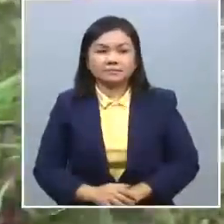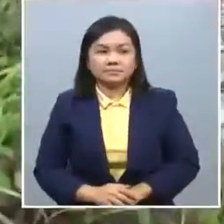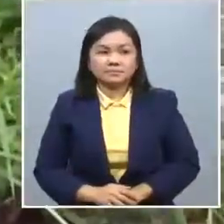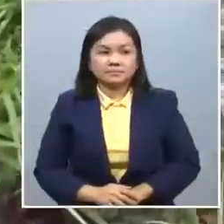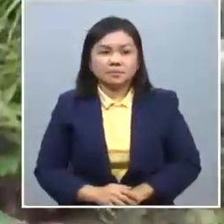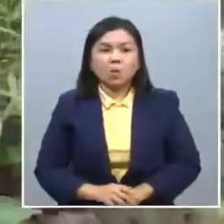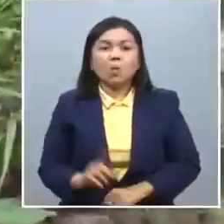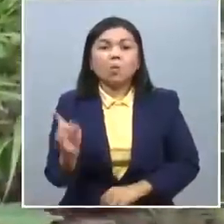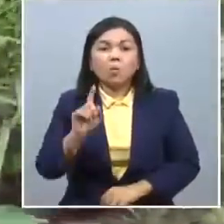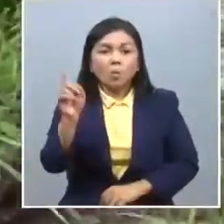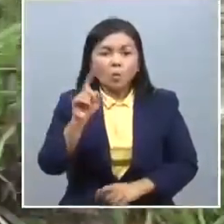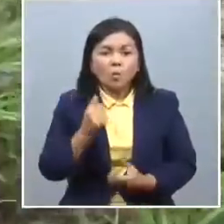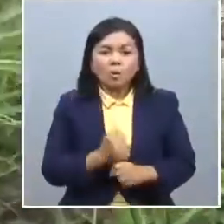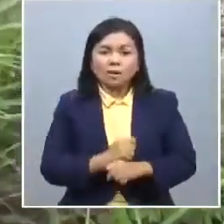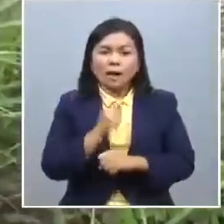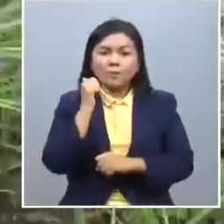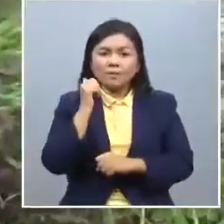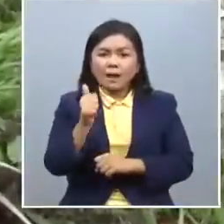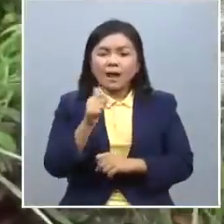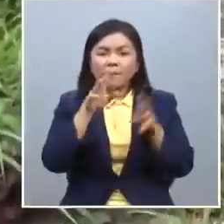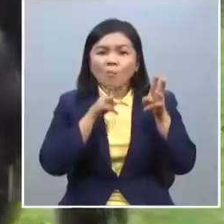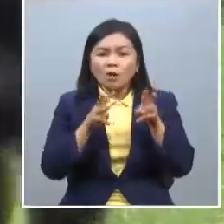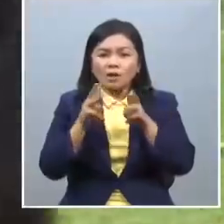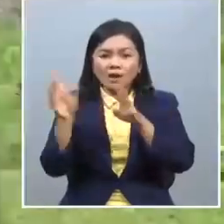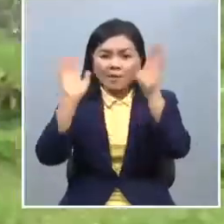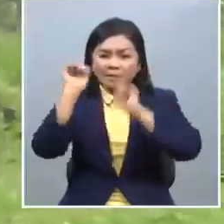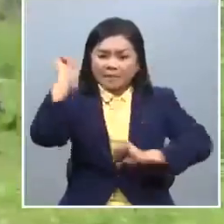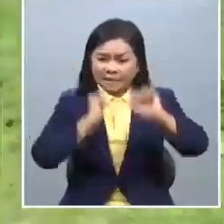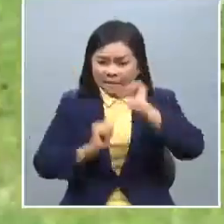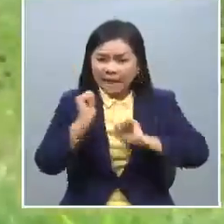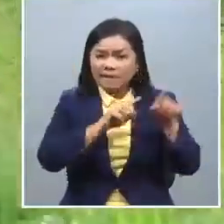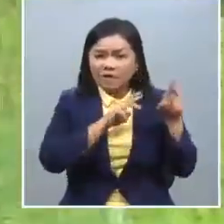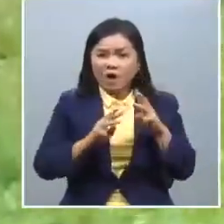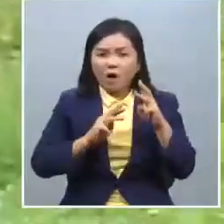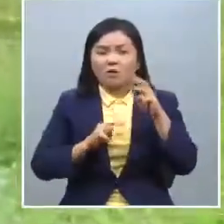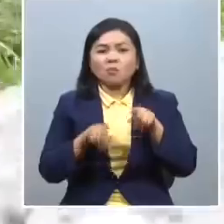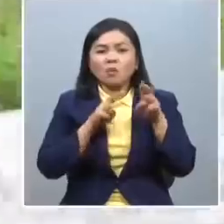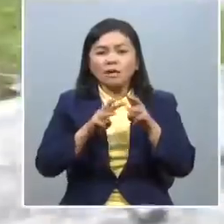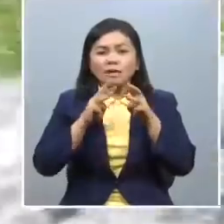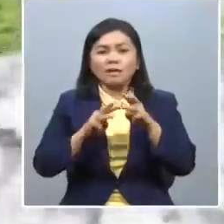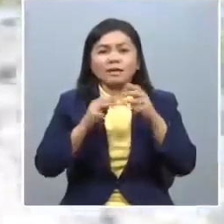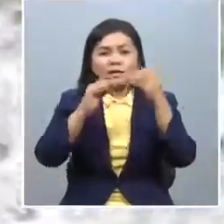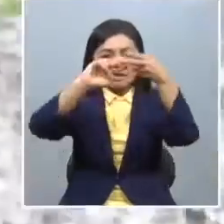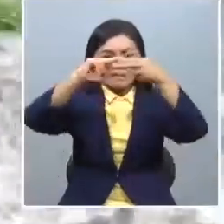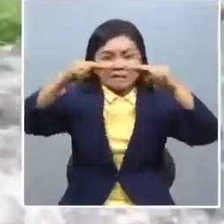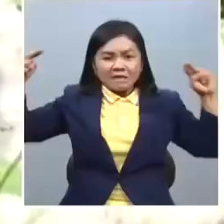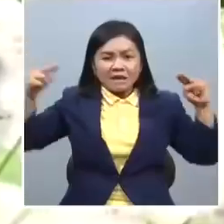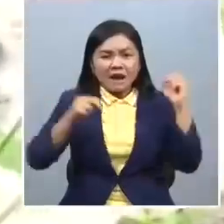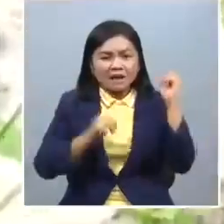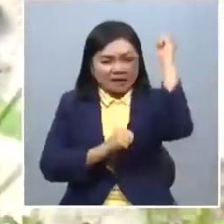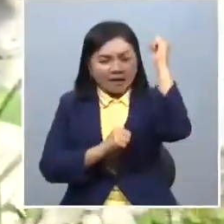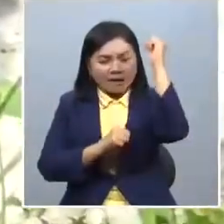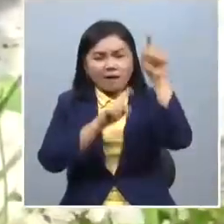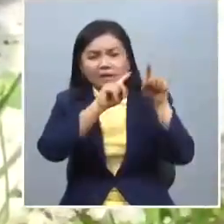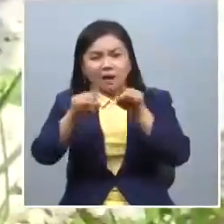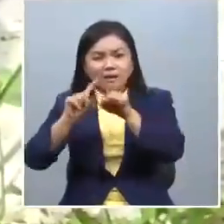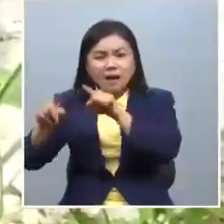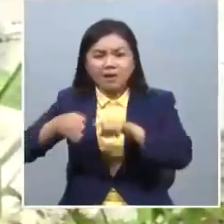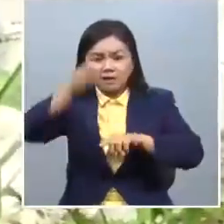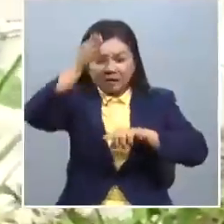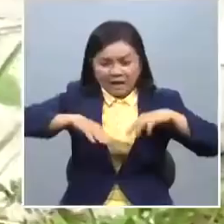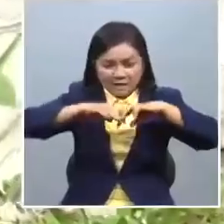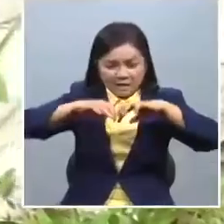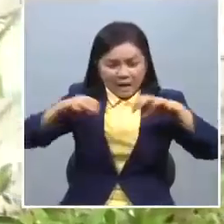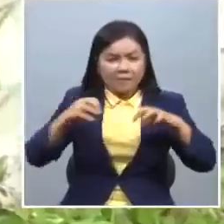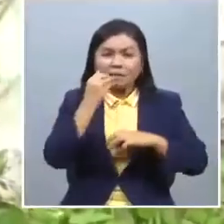โอ้โหจอนยังโชว์เผาไม่หยุดโหนทุกอย่างจนพังพินาศแหมจะแหกทุเรียนโชว์ก็ไม่